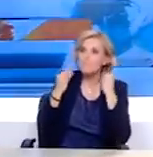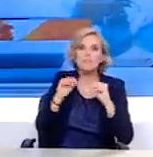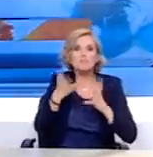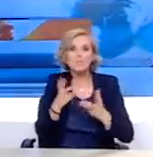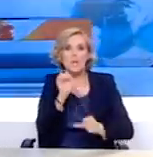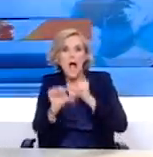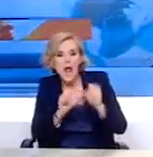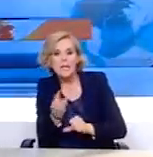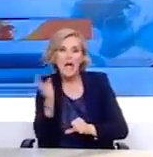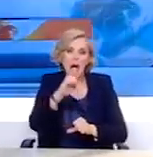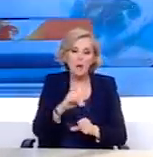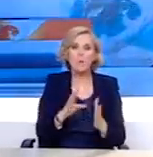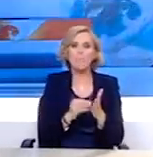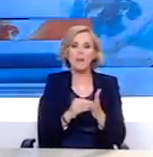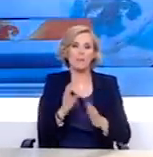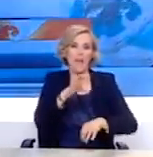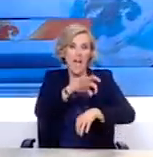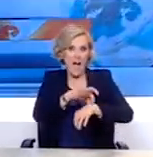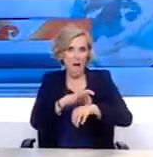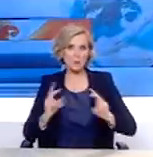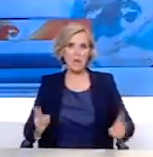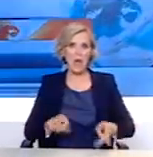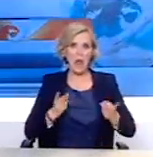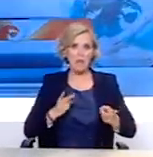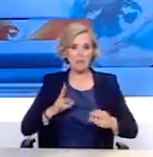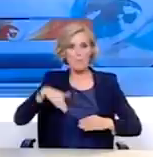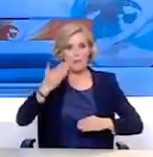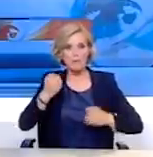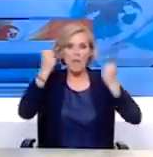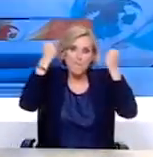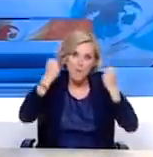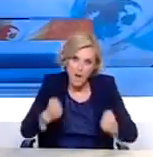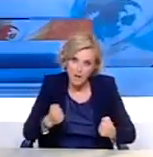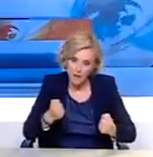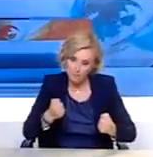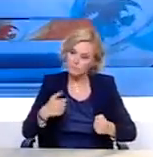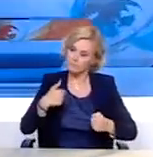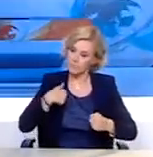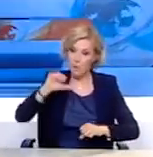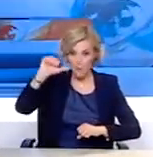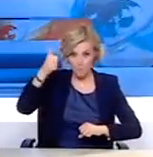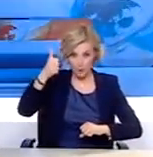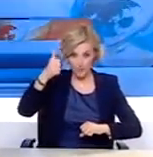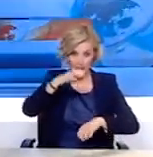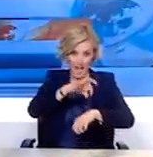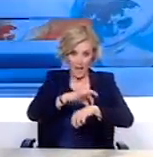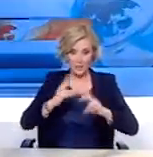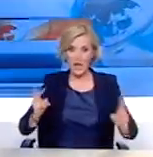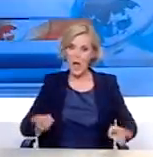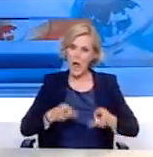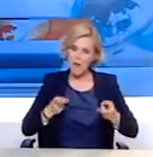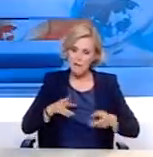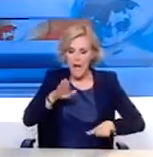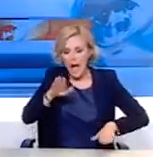τη μετάβαση από το ήπιο στάδιο στο σοβαρό, φάρμακα που αφορούν τη φλεγμονώδη διαδικασία στον οργανισμό και έχουμε